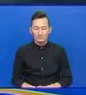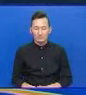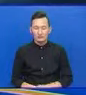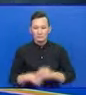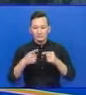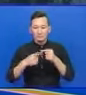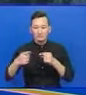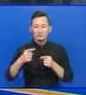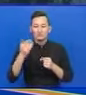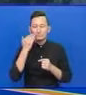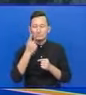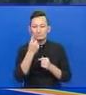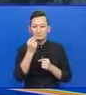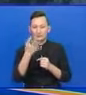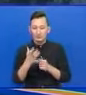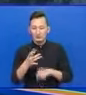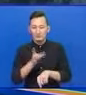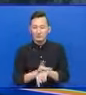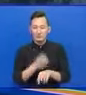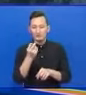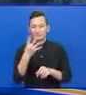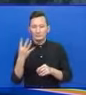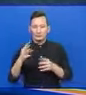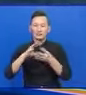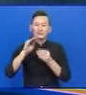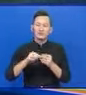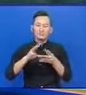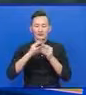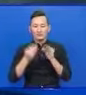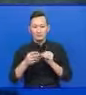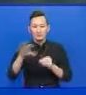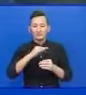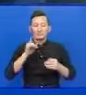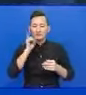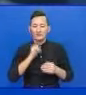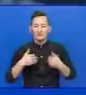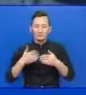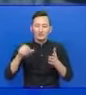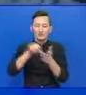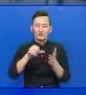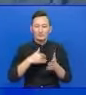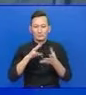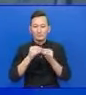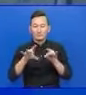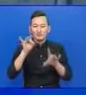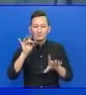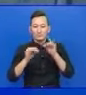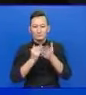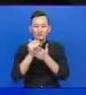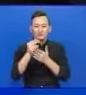Ұзақтығы 1 сағат 24 минуттық фильмге түсу үшін 170-ке жуық жас ниет білдірген. Солардың арасынан әртістік қабілеті